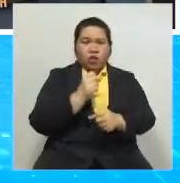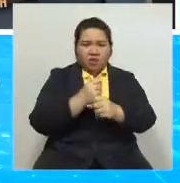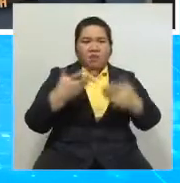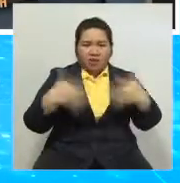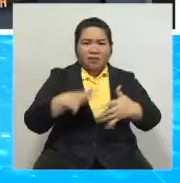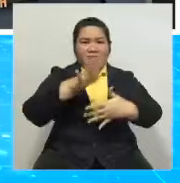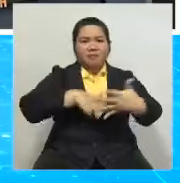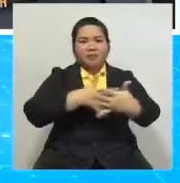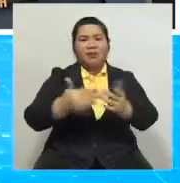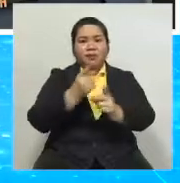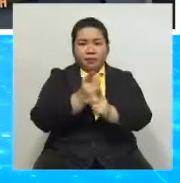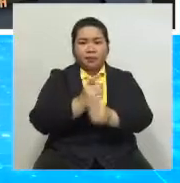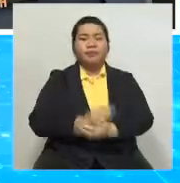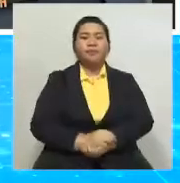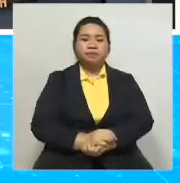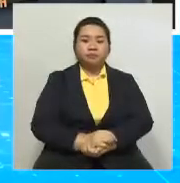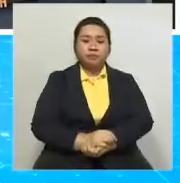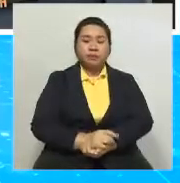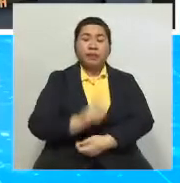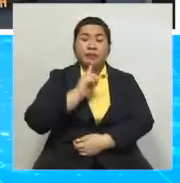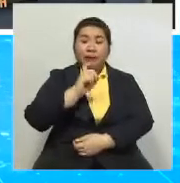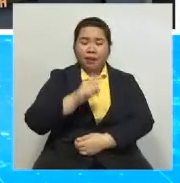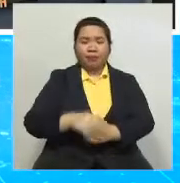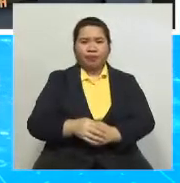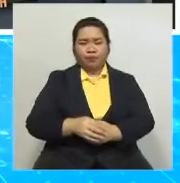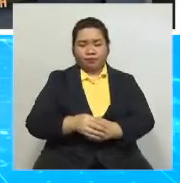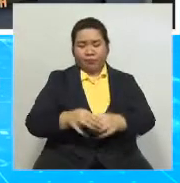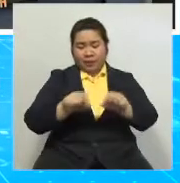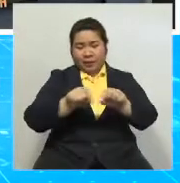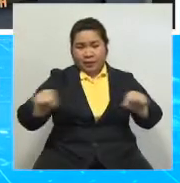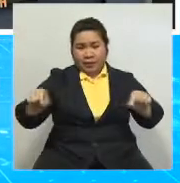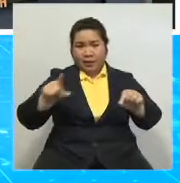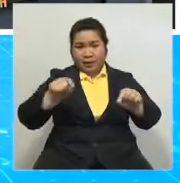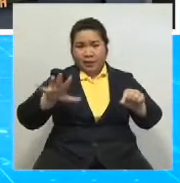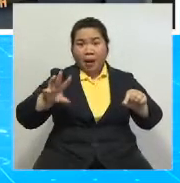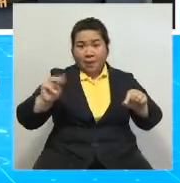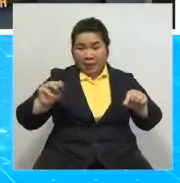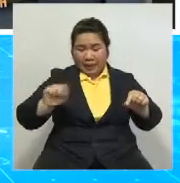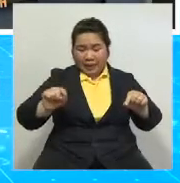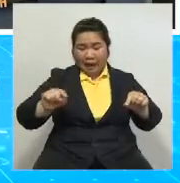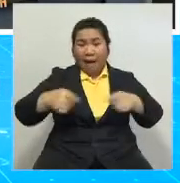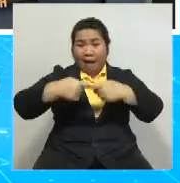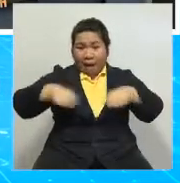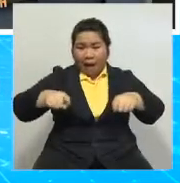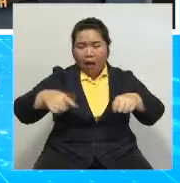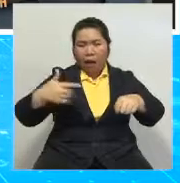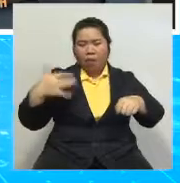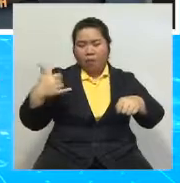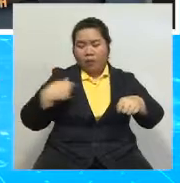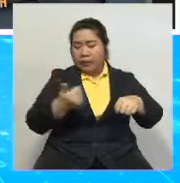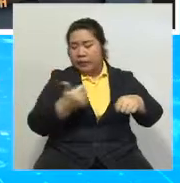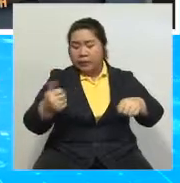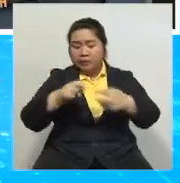ที่วางไว้นะครับ จุดพนังที่ขาดเนี่ย25เมตรนอกจากจุดนี้แล้วมีจุดอื่นไหมครับ